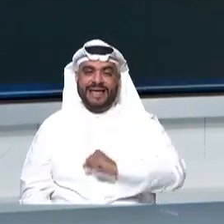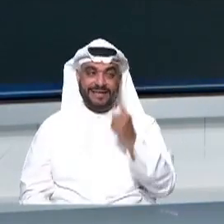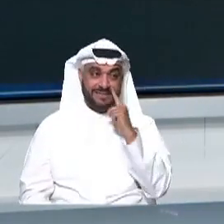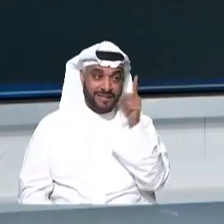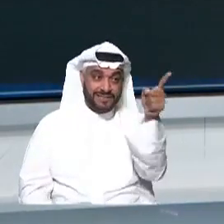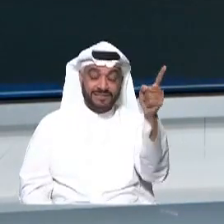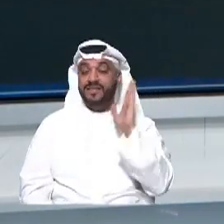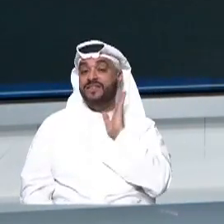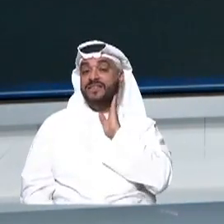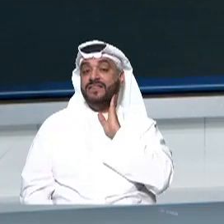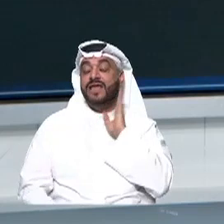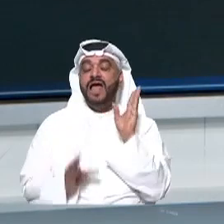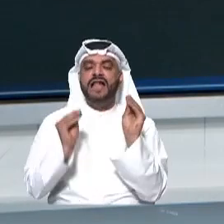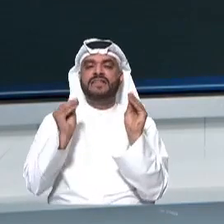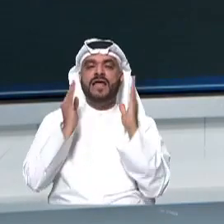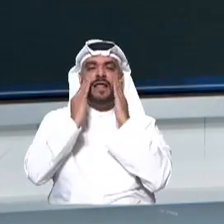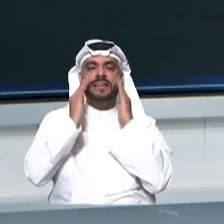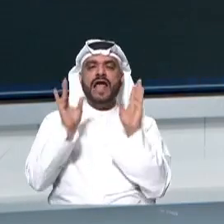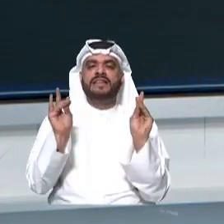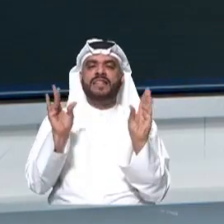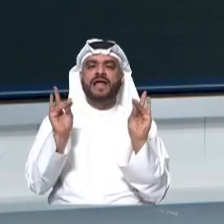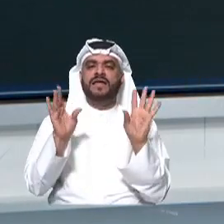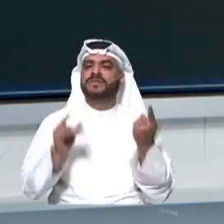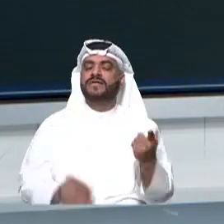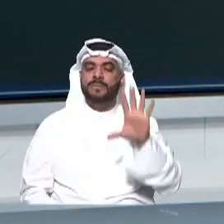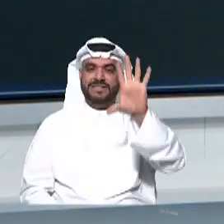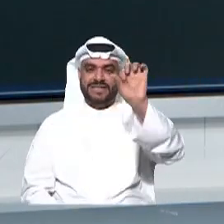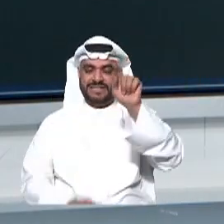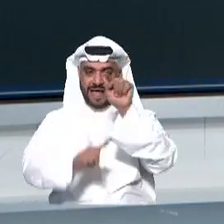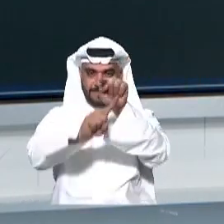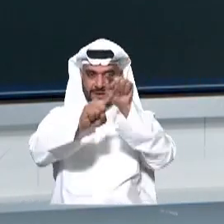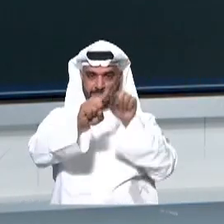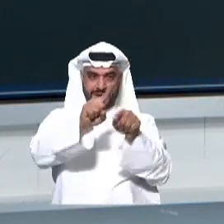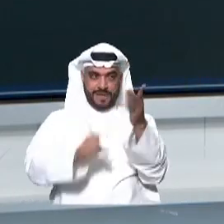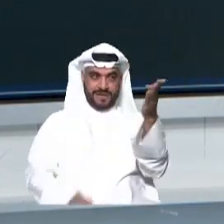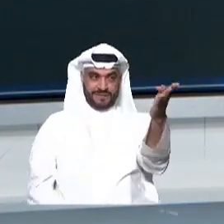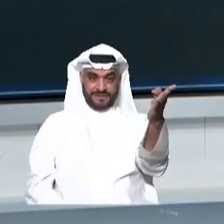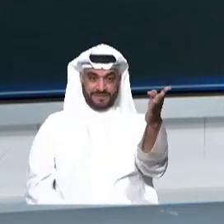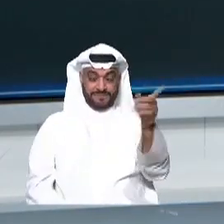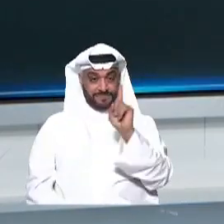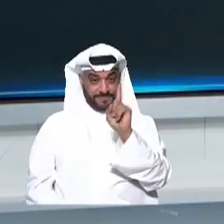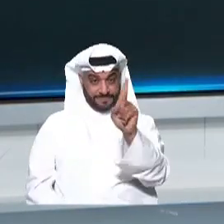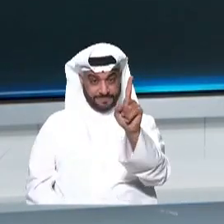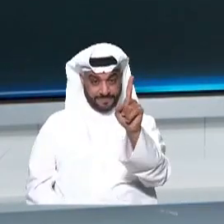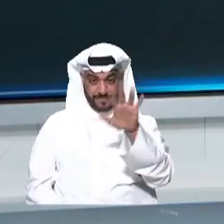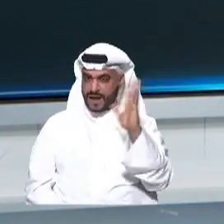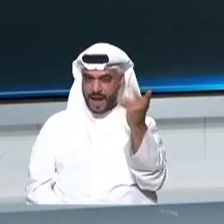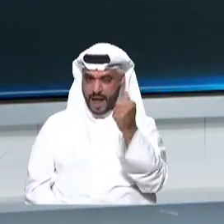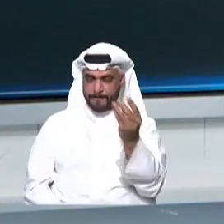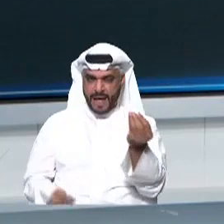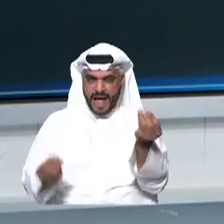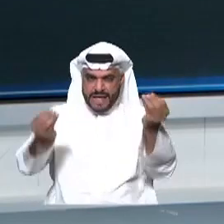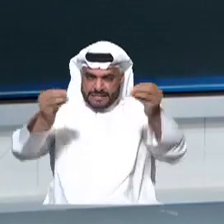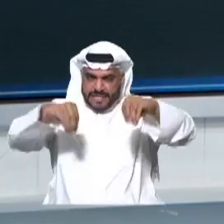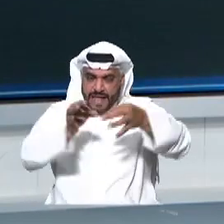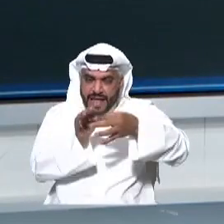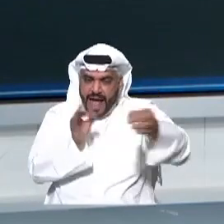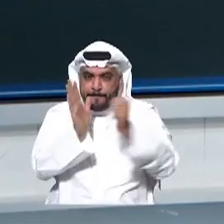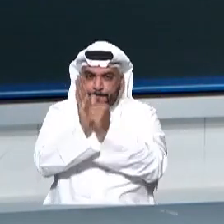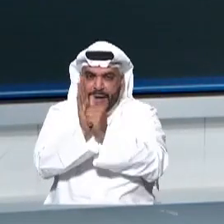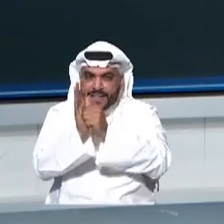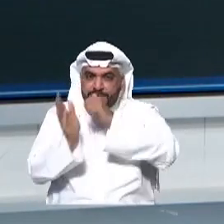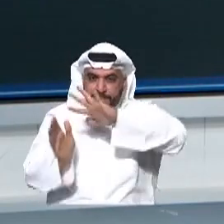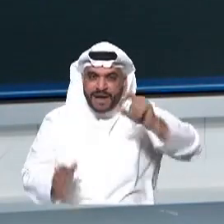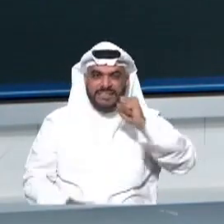مئوية، الرطوبة النسبية متدنية في مدينة الكويت 9%، ولكن تزيد عن ذلك في رأس السالمية. أما الرؤية